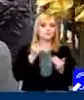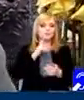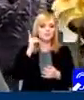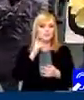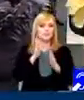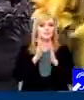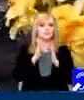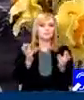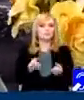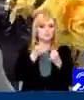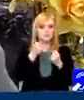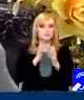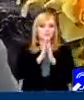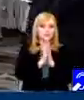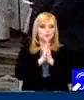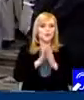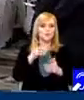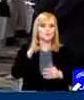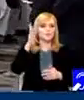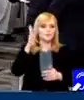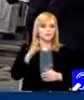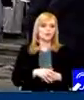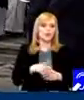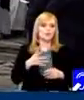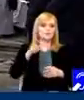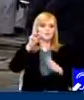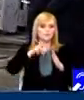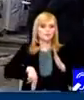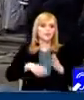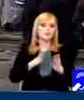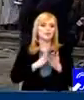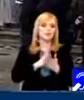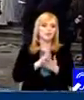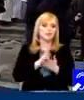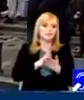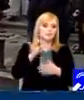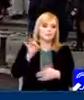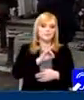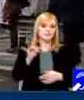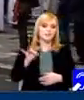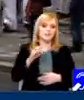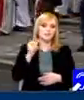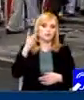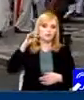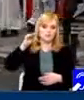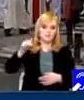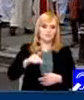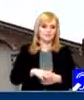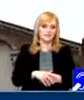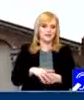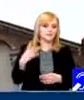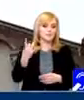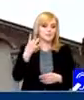susținem în rugăciunile noastre pentru că ei sunt viitorul. Procesiunea s-a încheiat la Catedrala Sfântului Iosif cu o liturghie. Este prima dată când am înghețat de